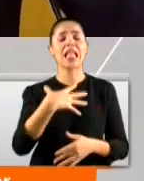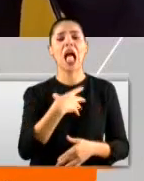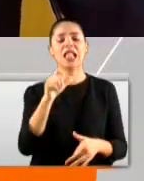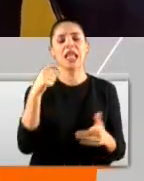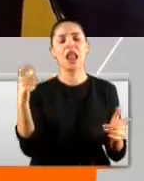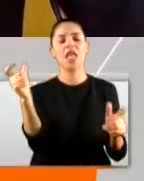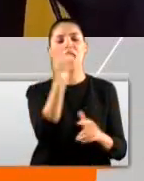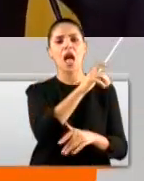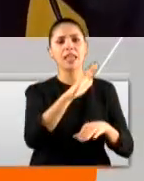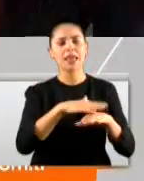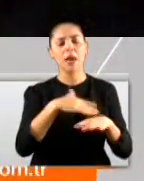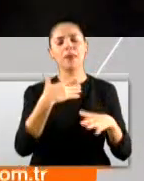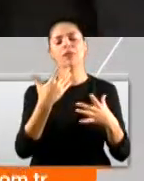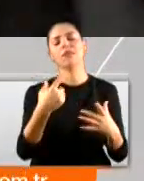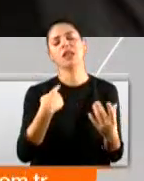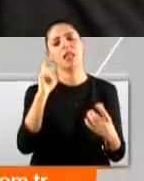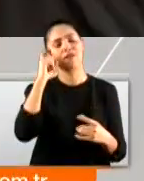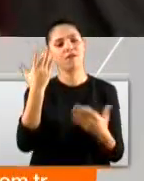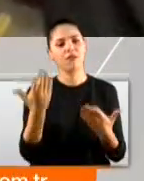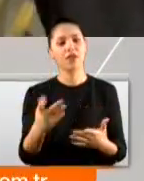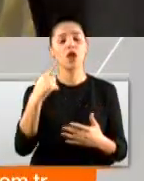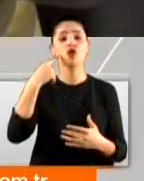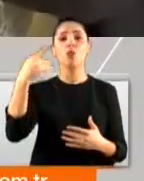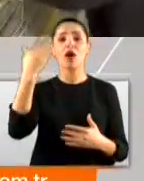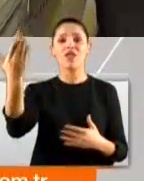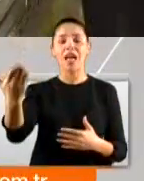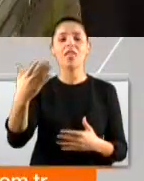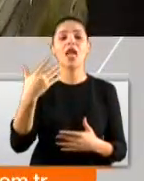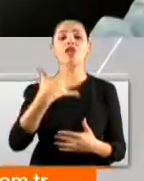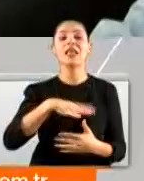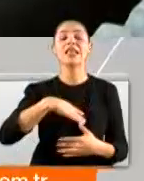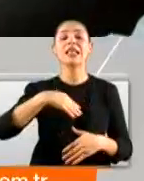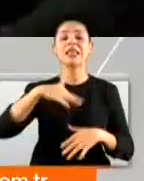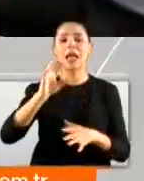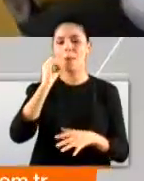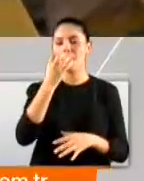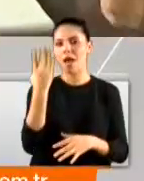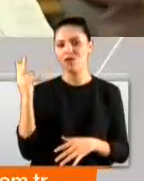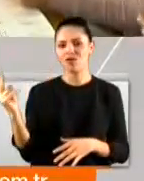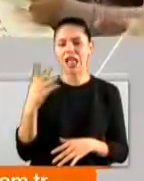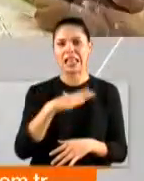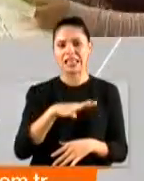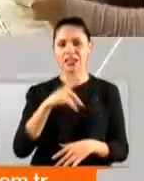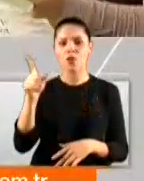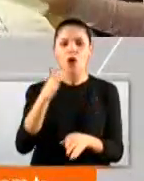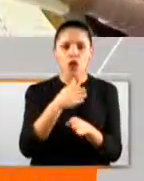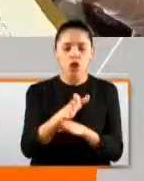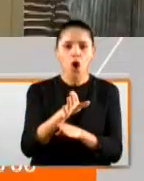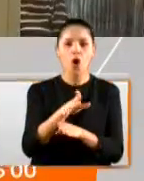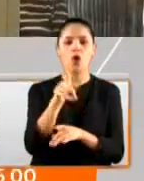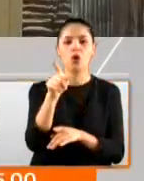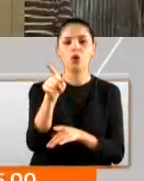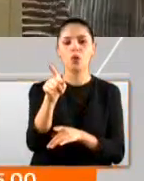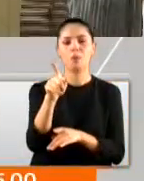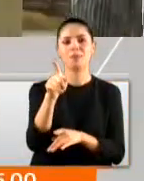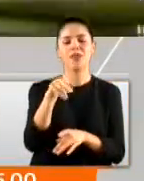ayında kurulmasından yanadır Sayın Erdoğan'dan talep etmiyor Sayın Bahçeli den talep ediyor Bu çok doğru bir